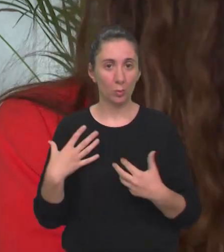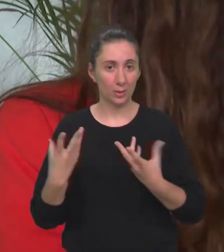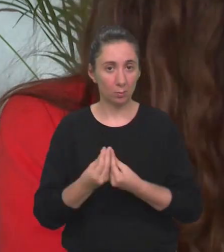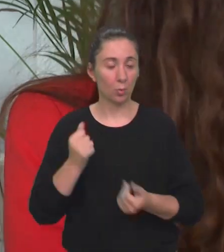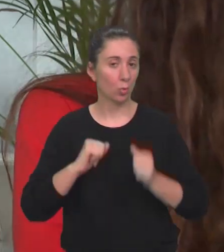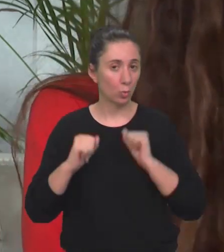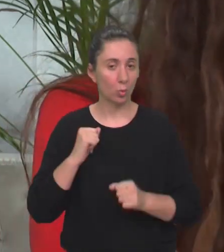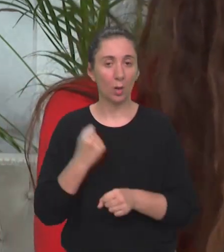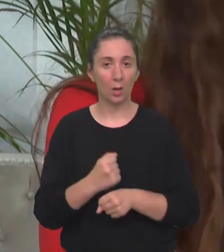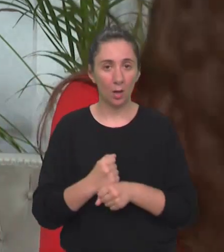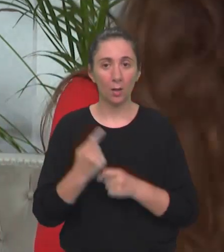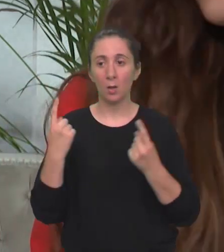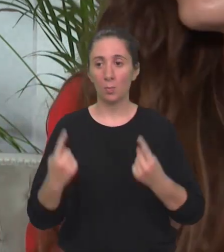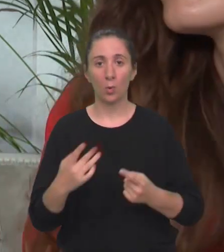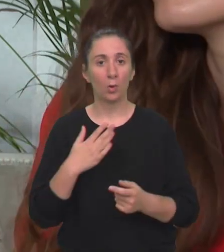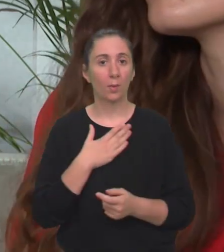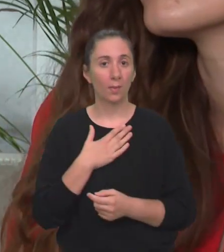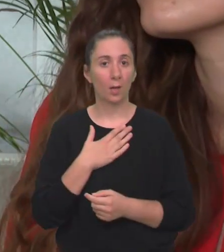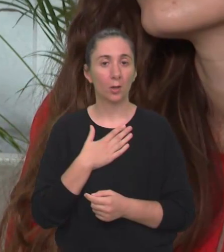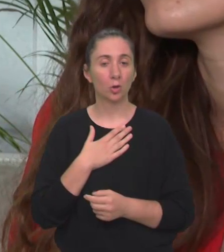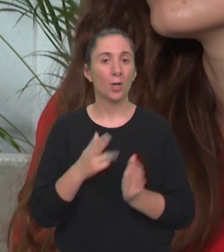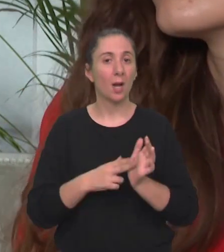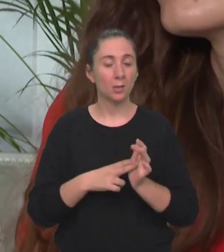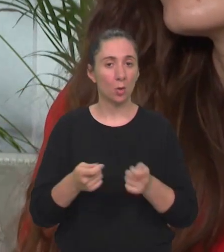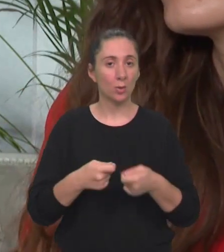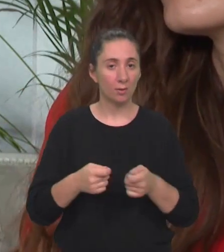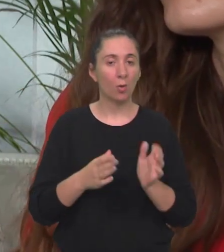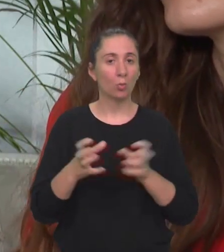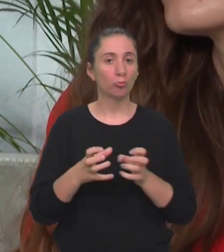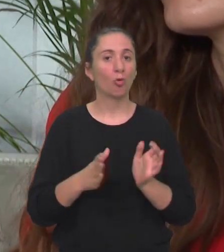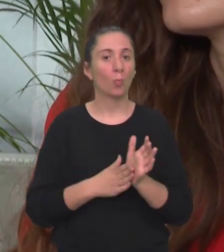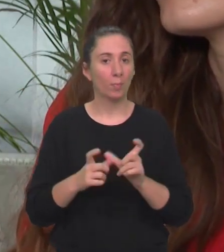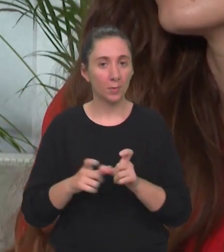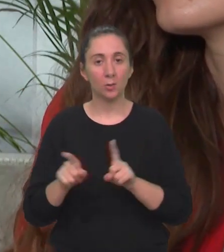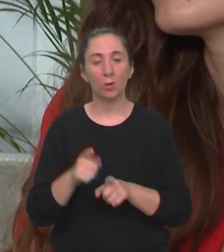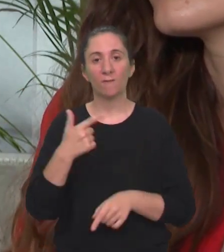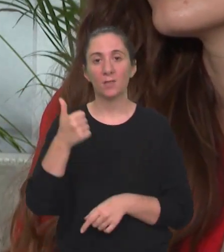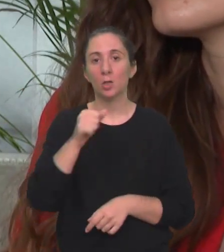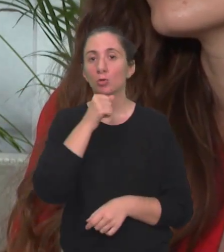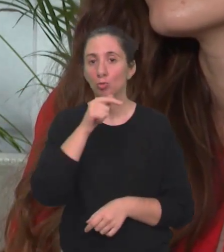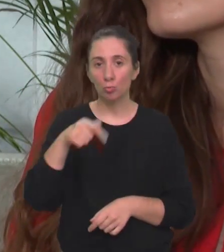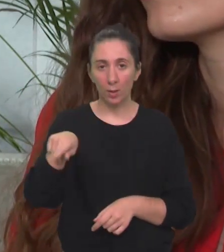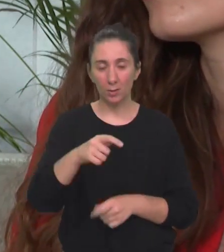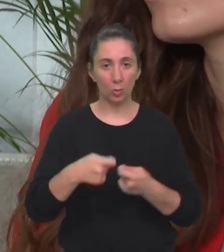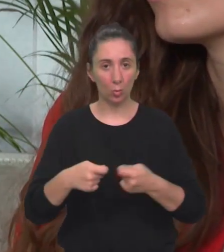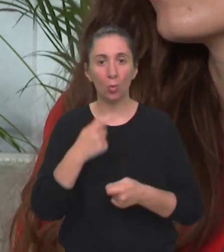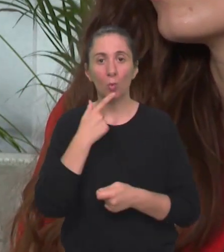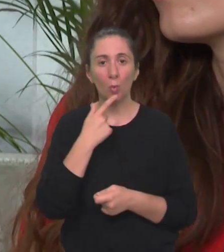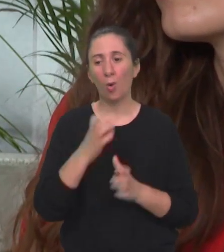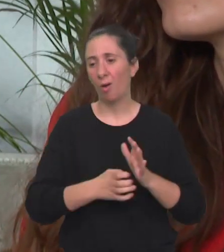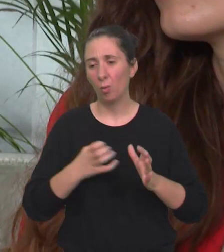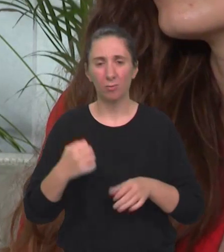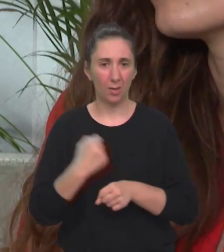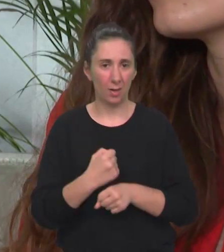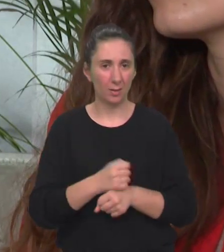zajednički, trude se i rade i postoje naši Nacionalni savez društva multiple skleroze i 21 županijska udruga koja